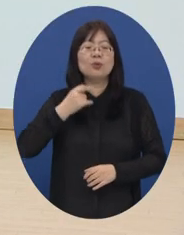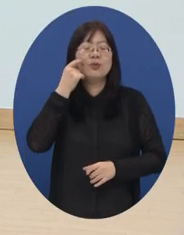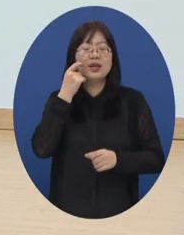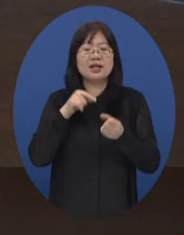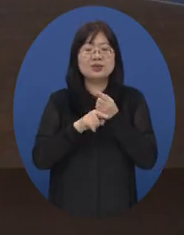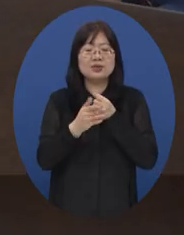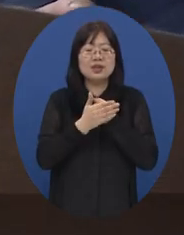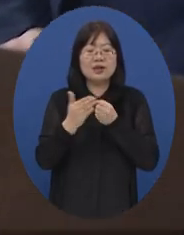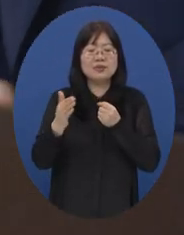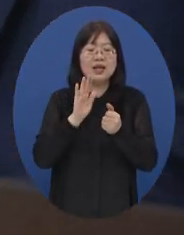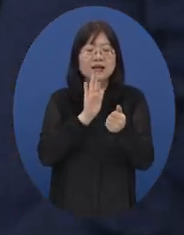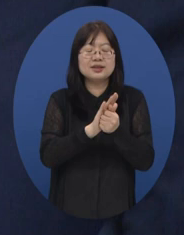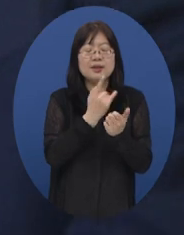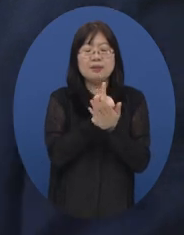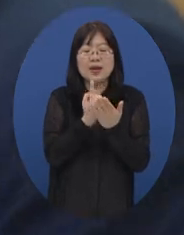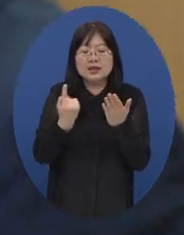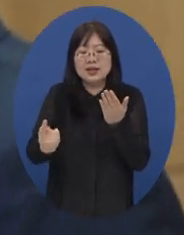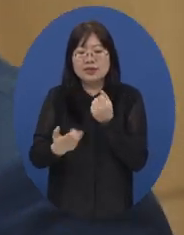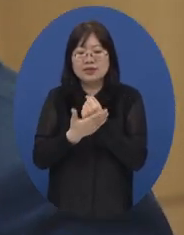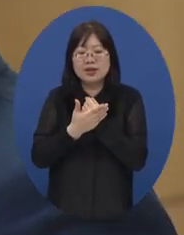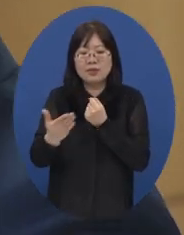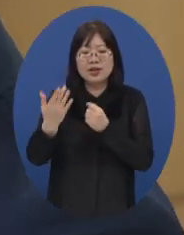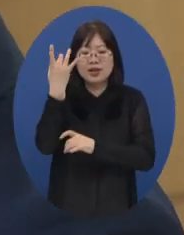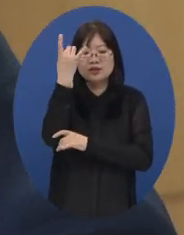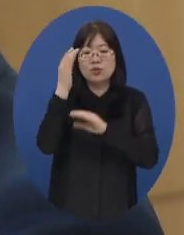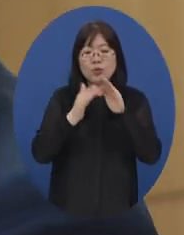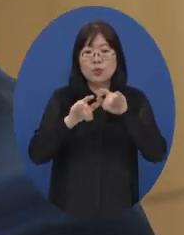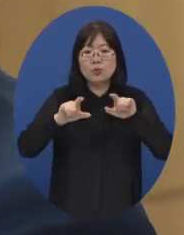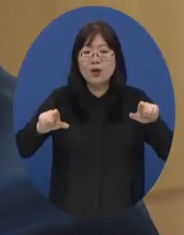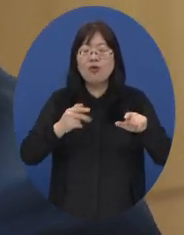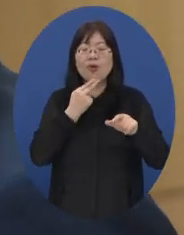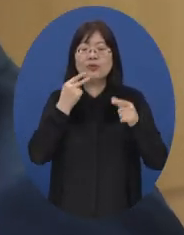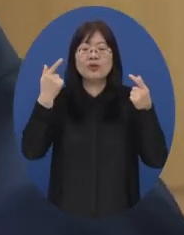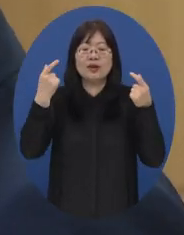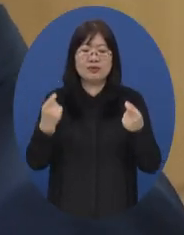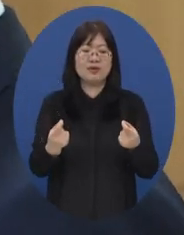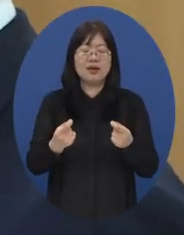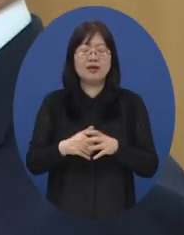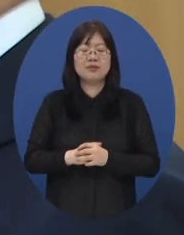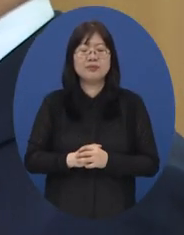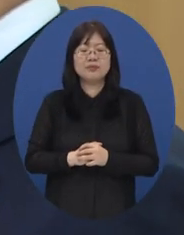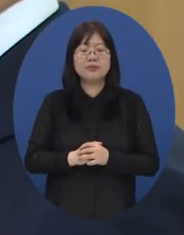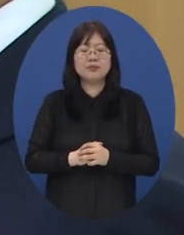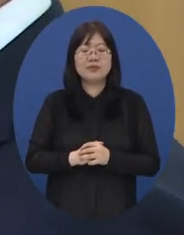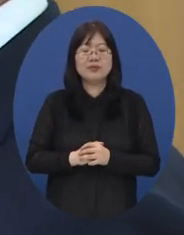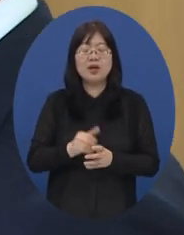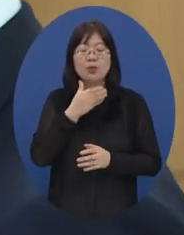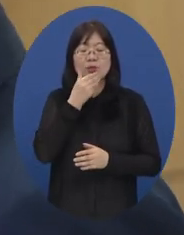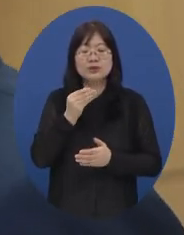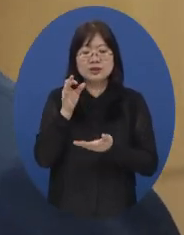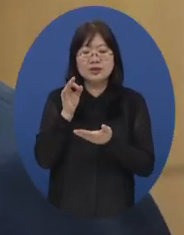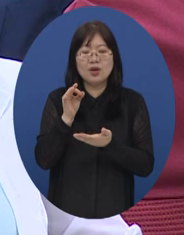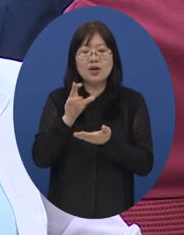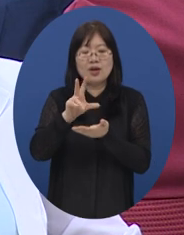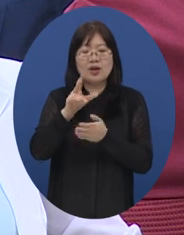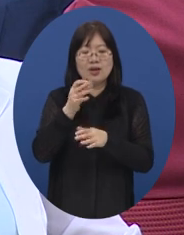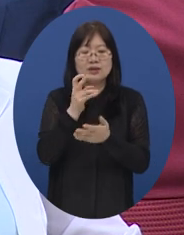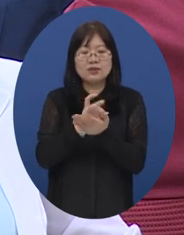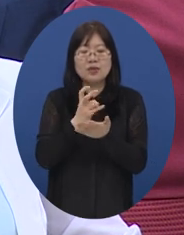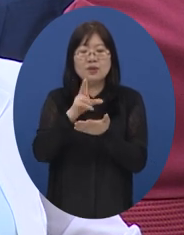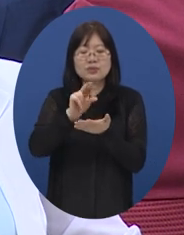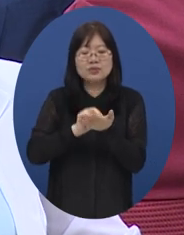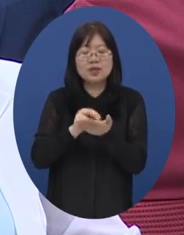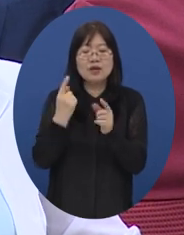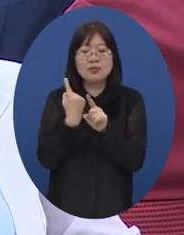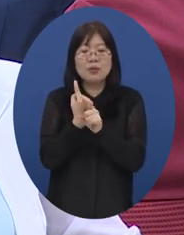지원을 배재 당한 것으로 기준이 공평하지 않은 것 같다 고 말했습니다 그러면서 이 시대는 복지 제도의 문제점을 극복할 수 있는 방안